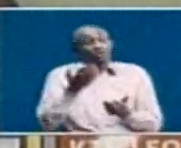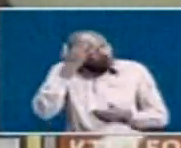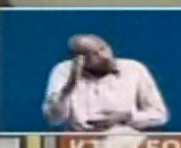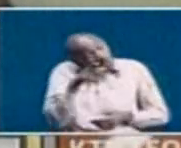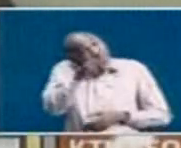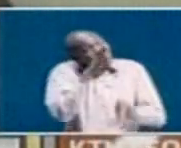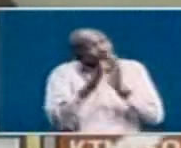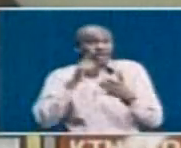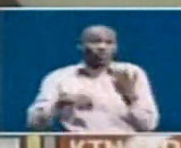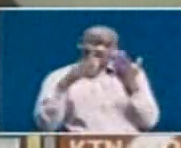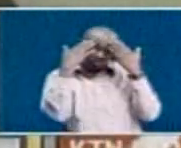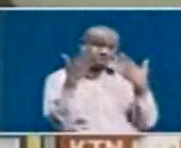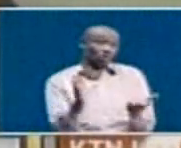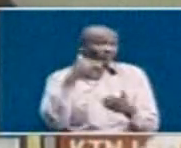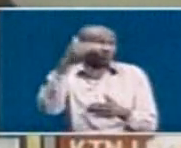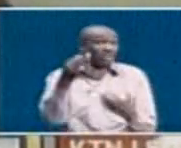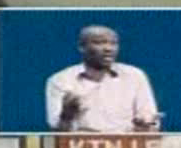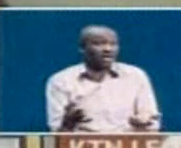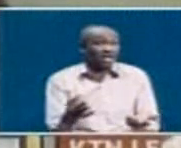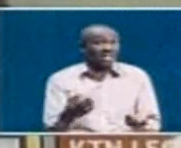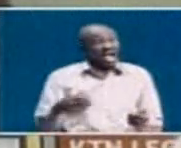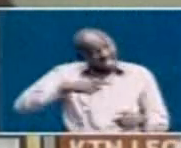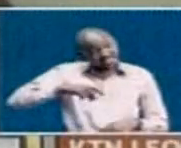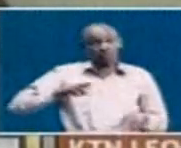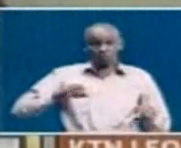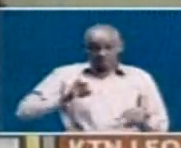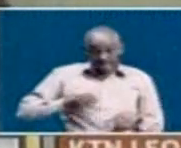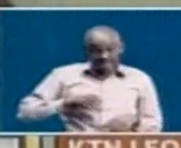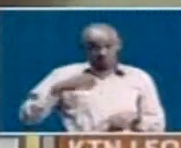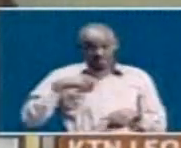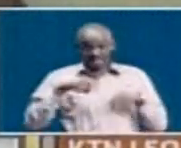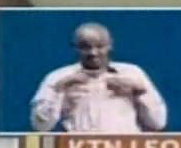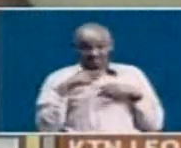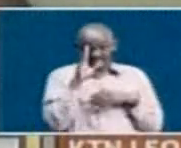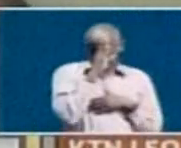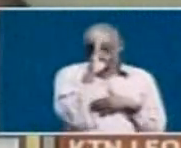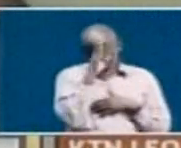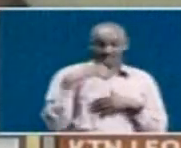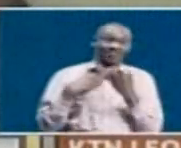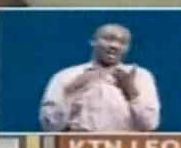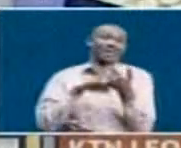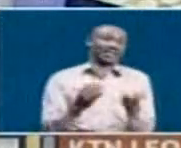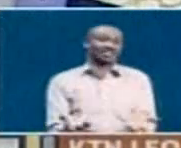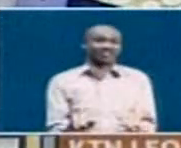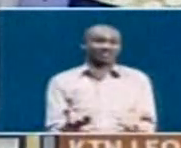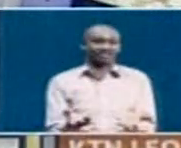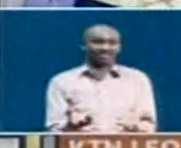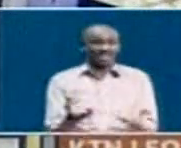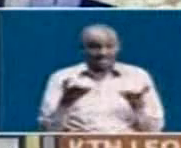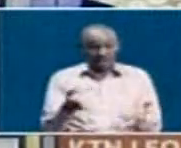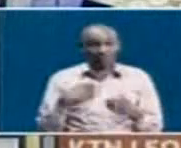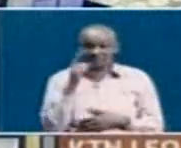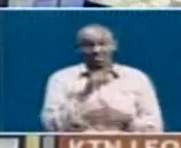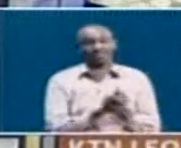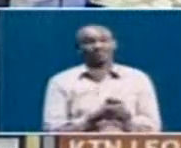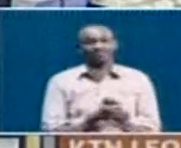jua amekupangia nini. Manake sisi wanake sikuizi tuishi mbu moja ndani mbu moja nje. Baba kasaka kumalizia mambo ya kuishi mbu moja